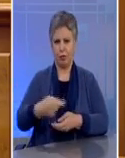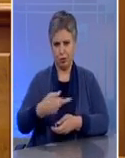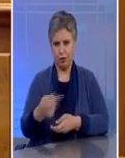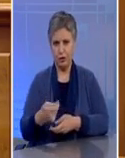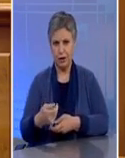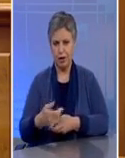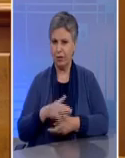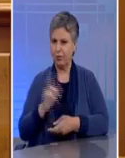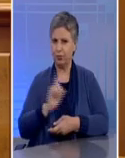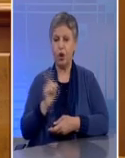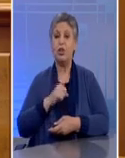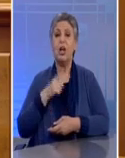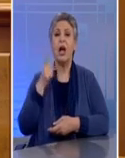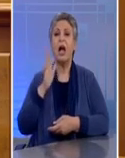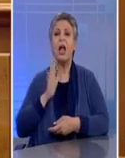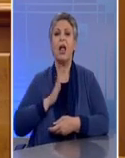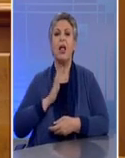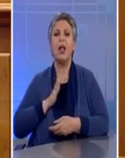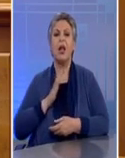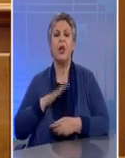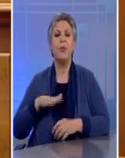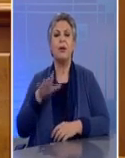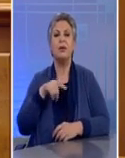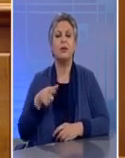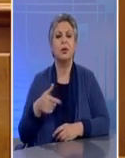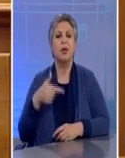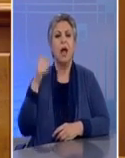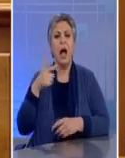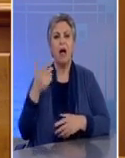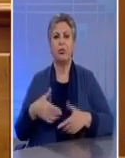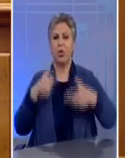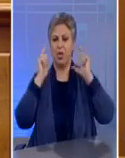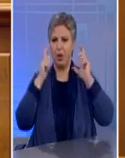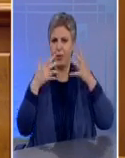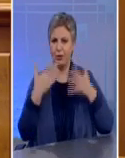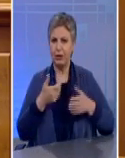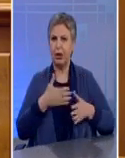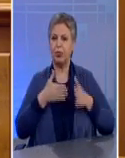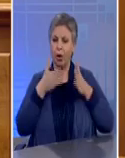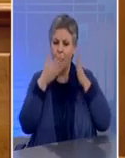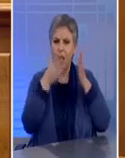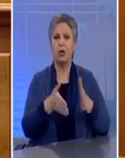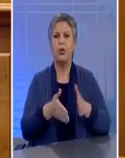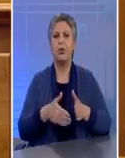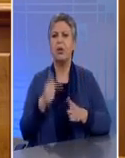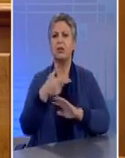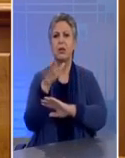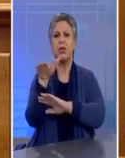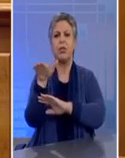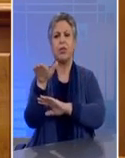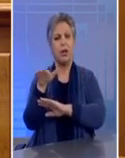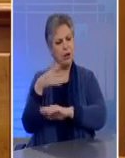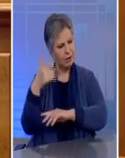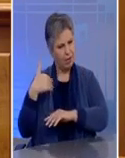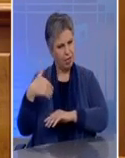λαός περήφανος και δημοκρατικός, τον οποίον εσείς υποτιμάτε. Θα σας δείξει στις εκλογές τι είναι η Μακεδονία.